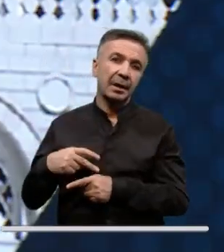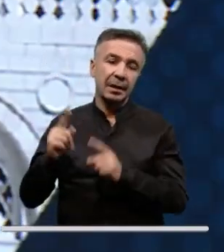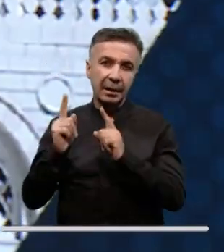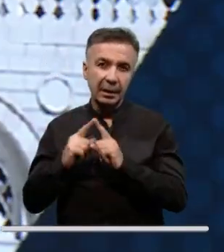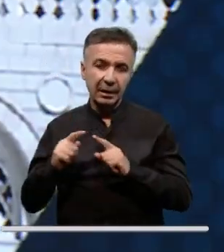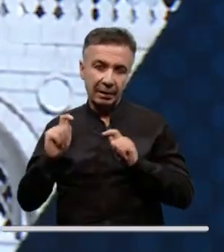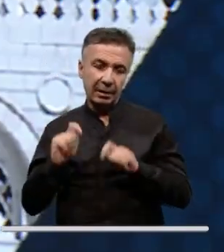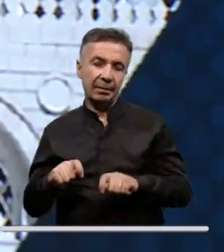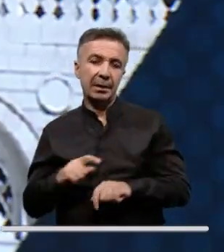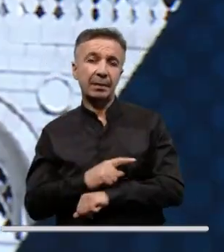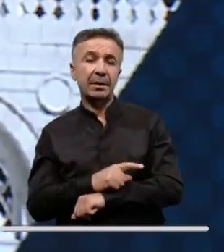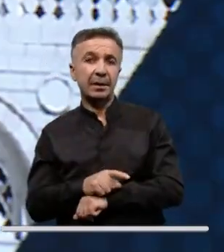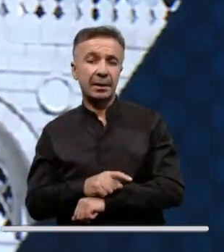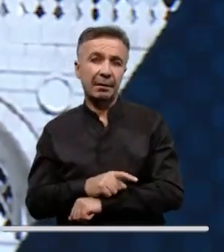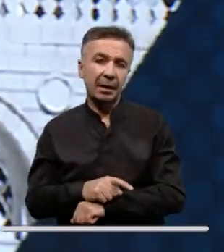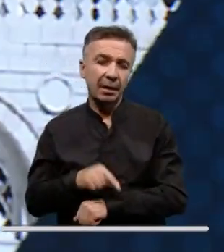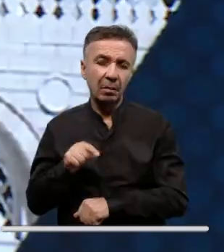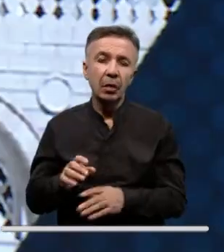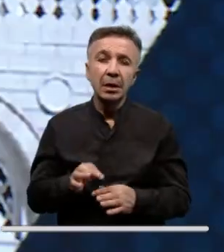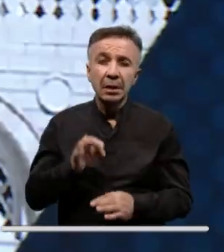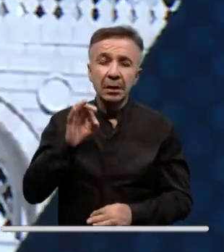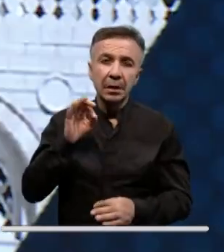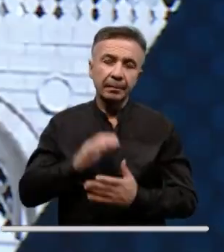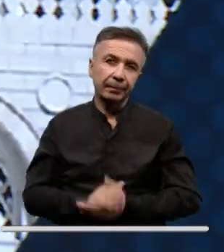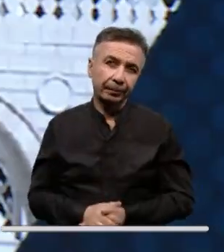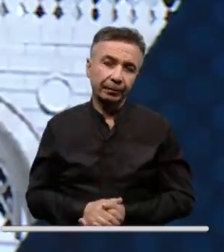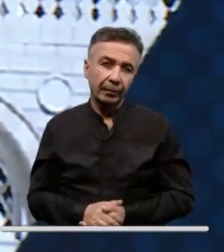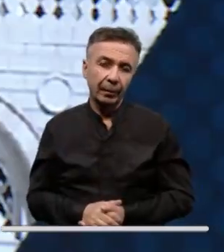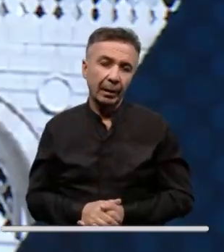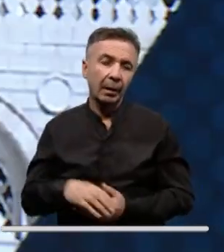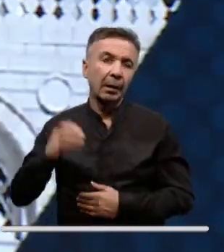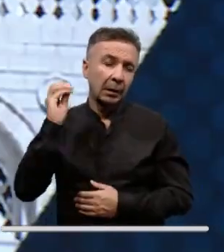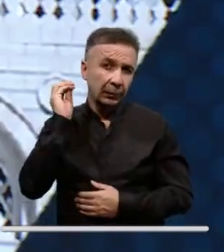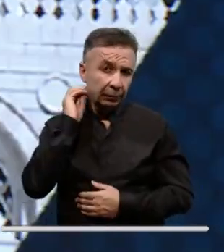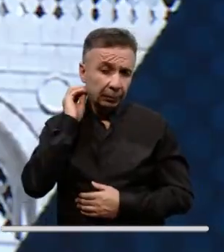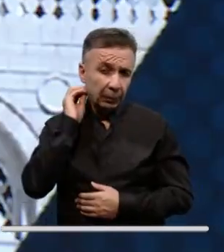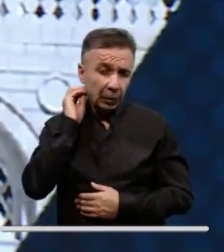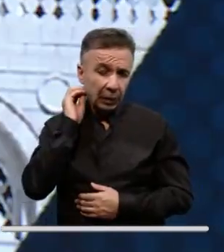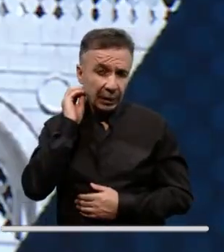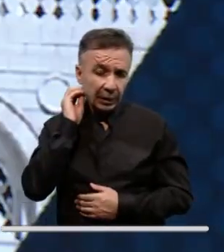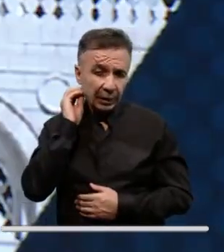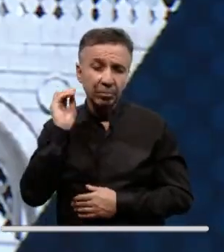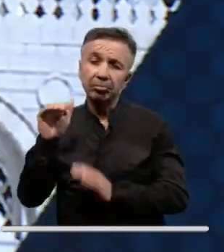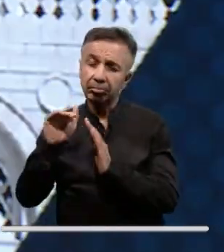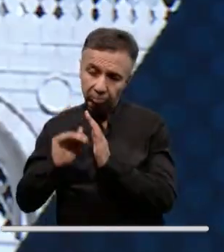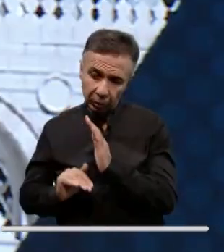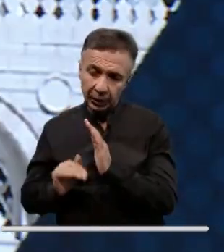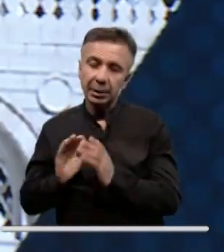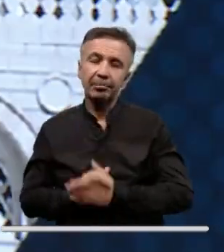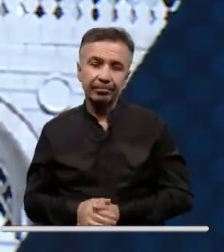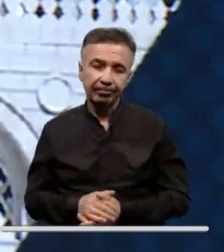ederken diyoruz ki bu kişi Eee borçlarını çıkaracak borçlarını